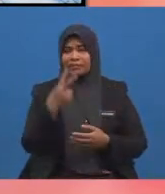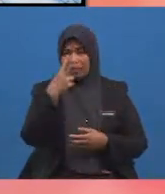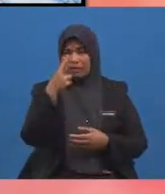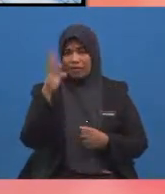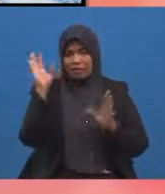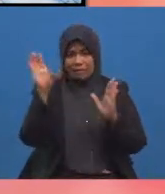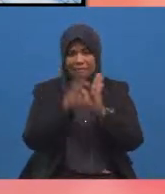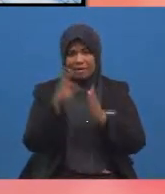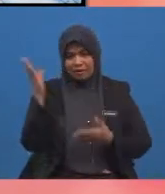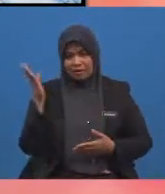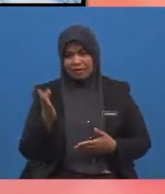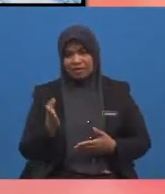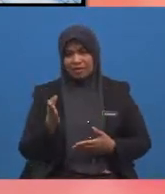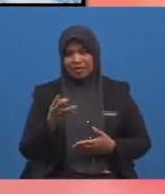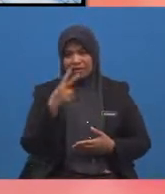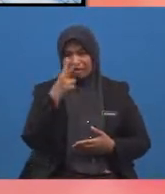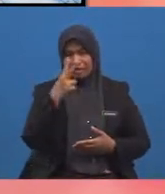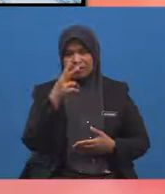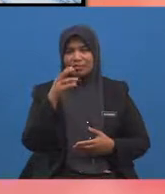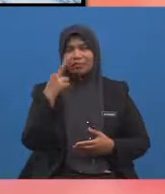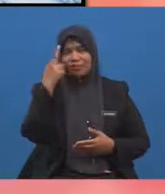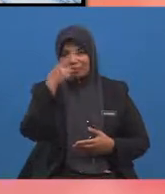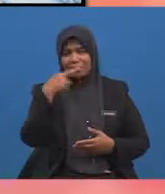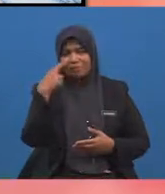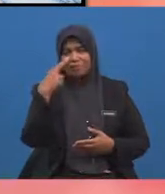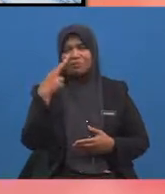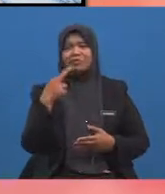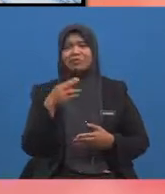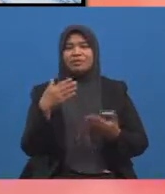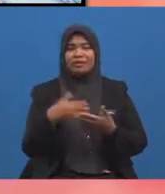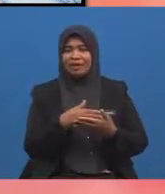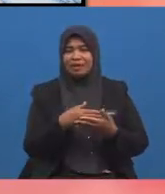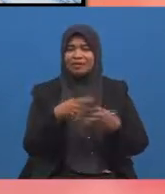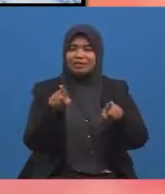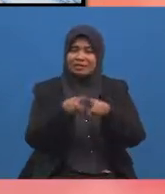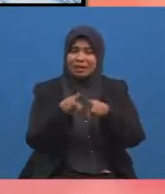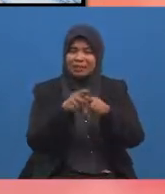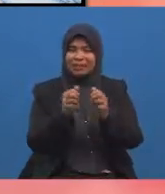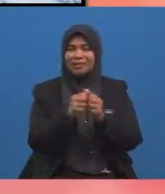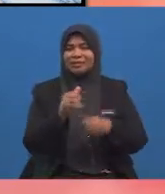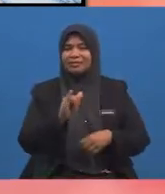Adakah rupa anak-anak saya sama dengan saya atau ibunya?